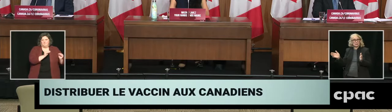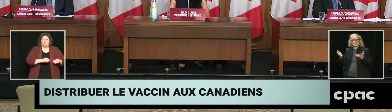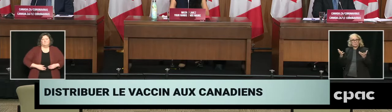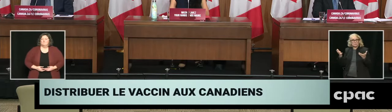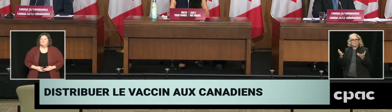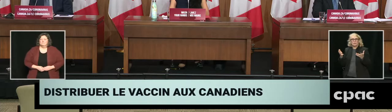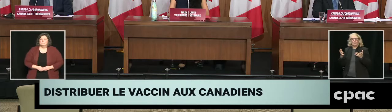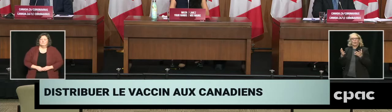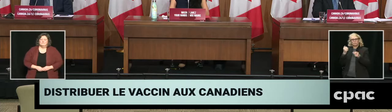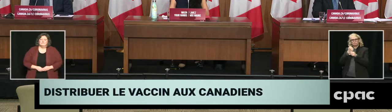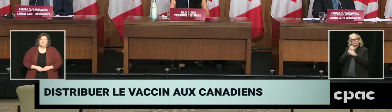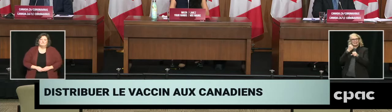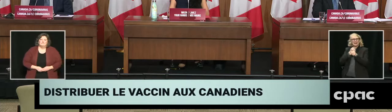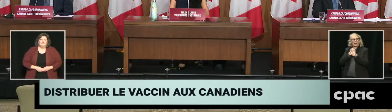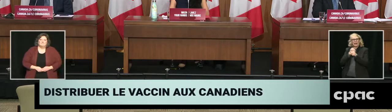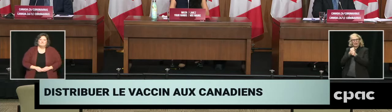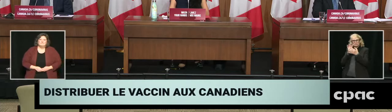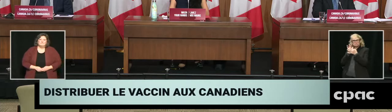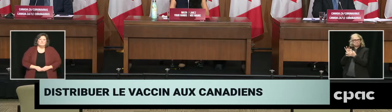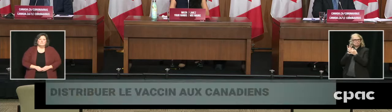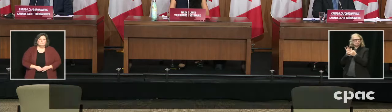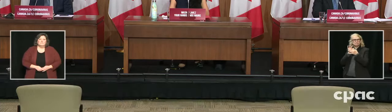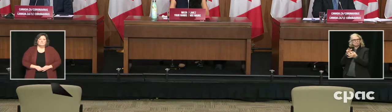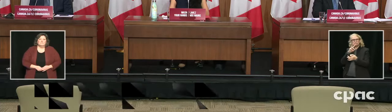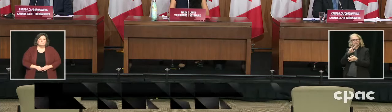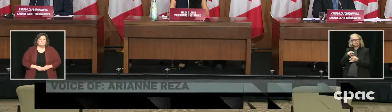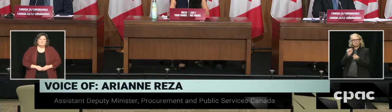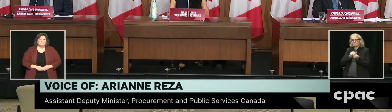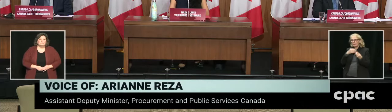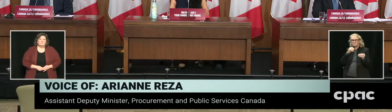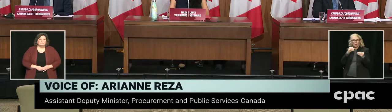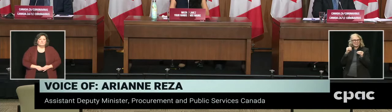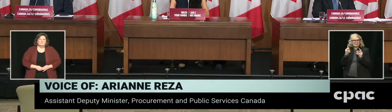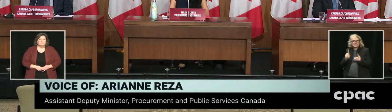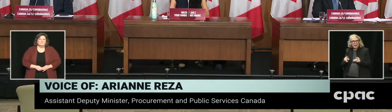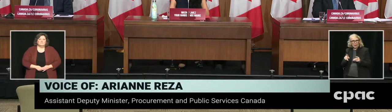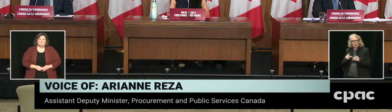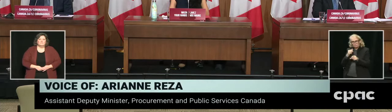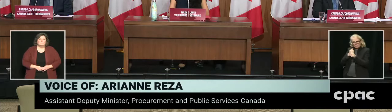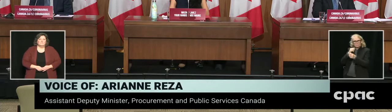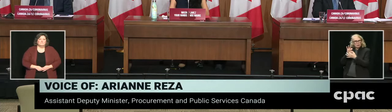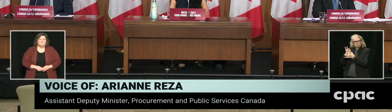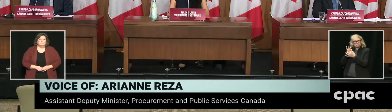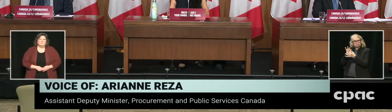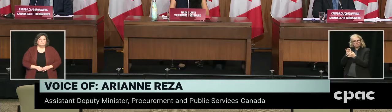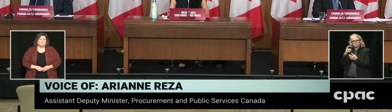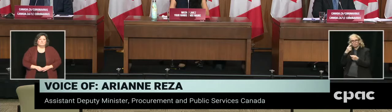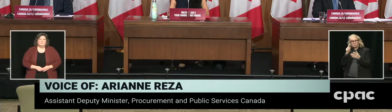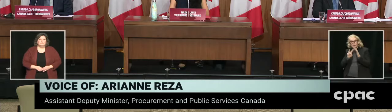d'une façon en étroite collaboration avec les fournisseurs pour